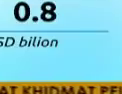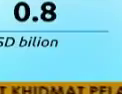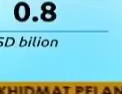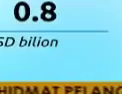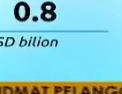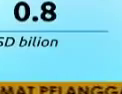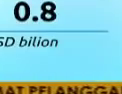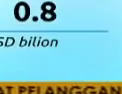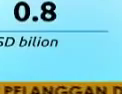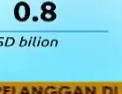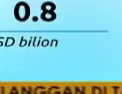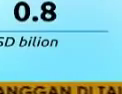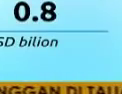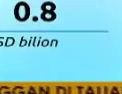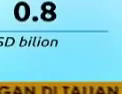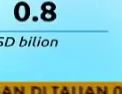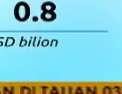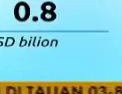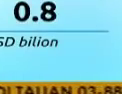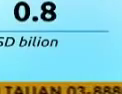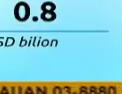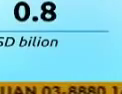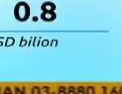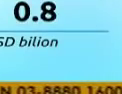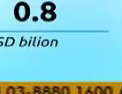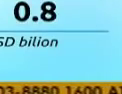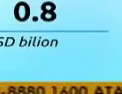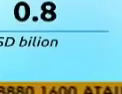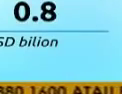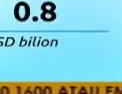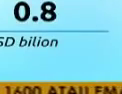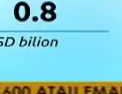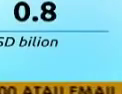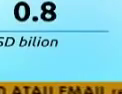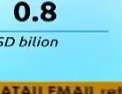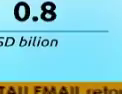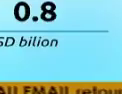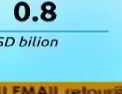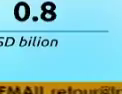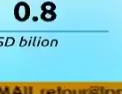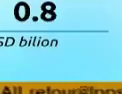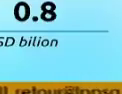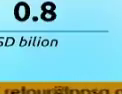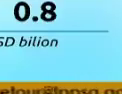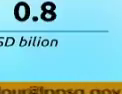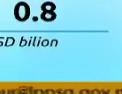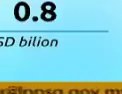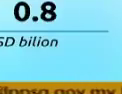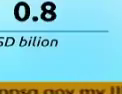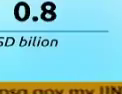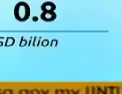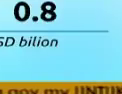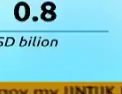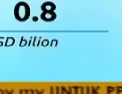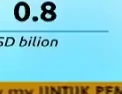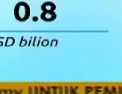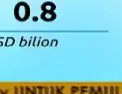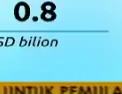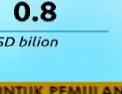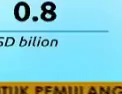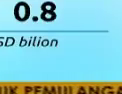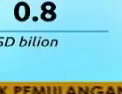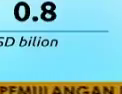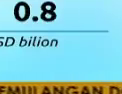Komponen utama rizab antarabangsa meliputi rizab mata wang asing 97 bilion dolar Amerika, kedudukan rizab